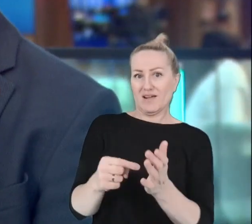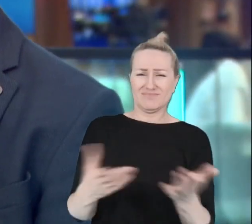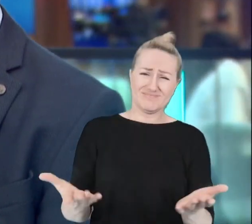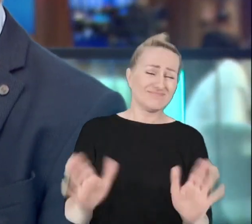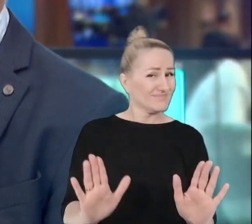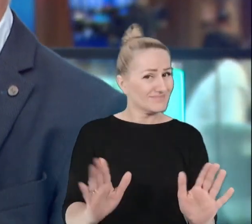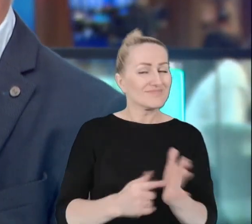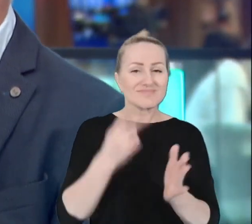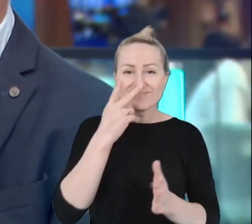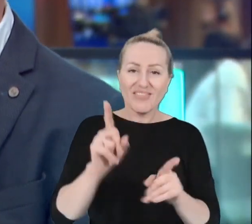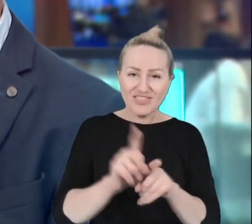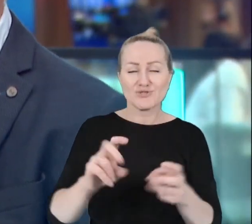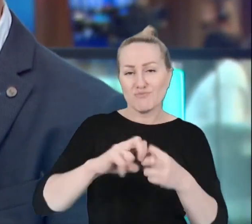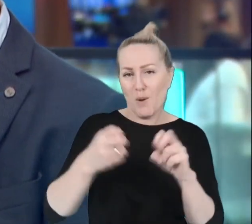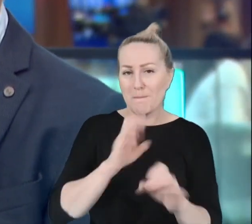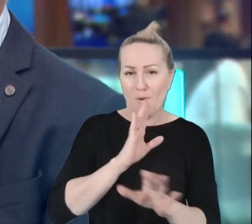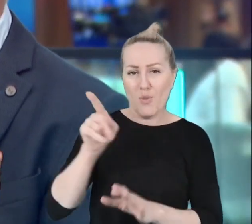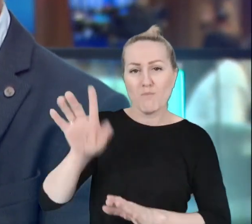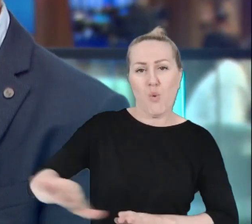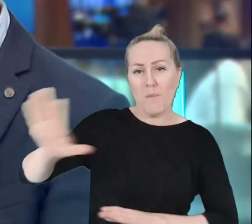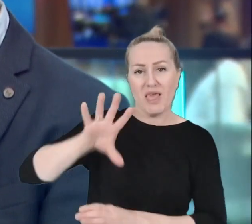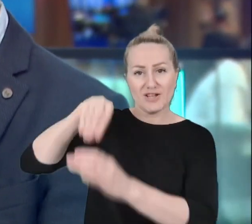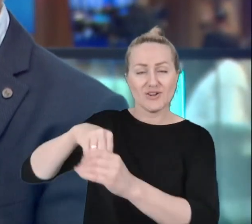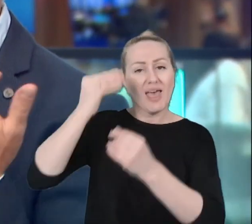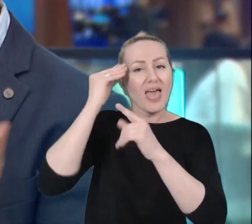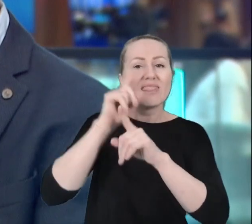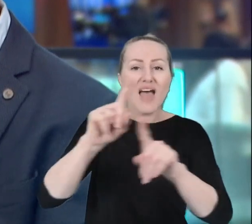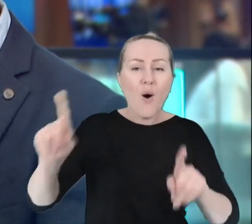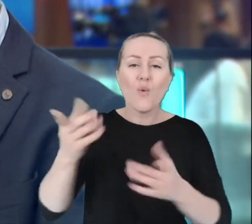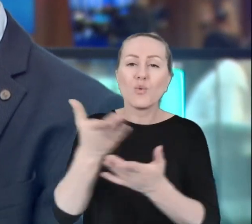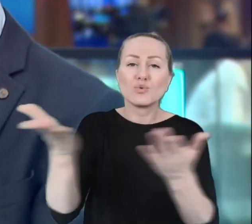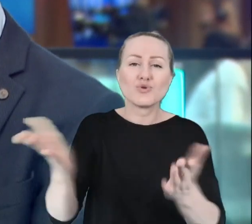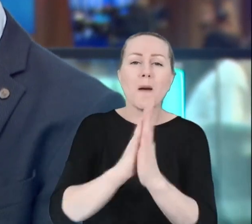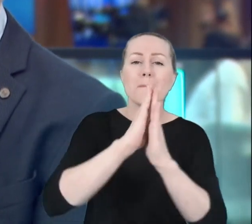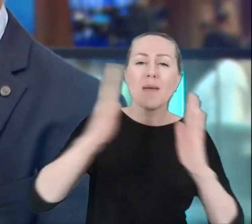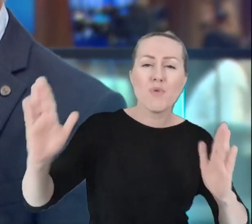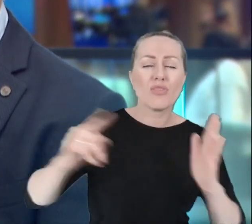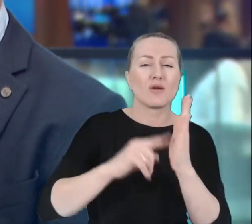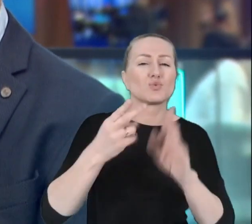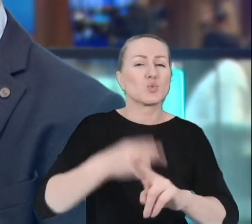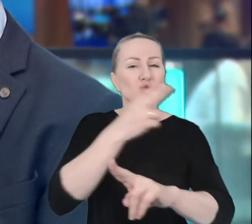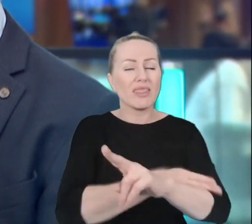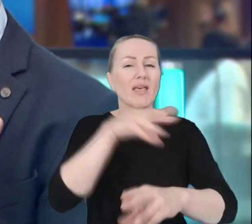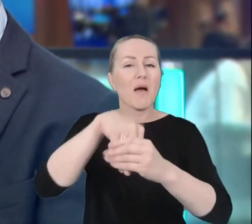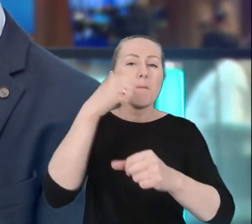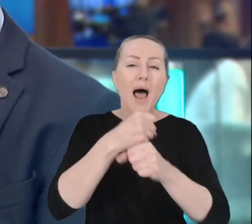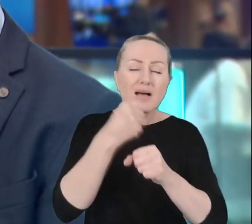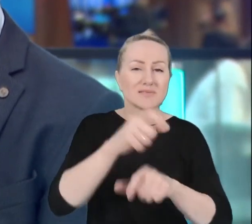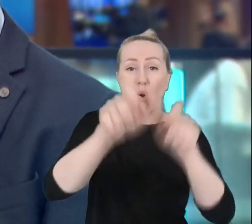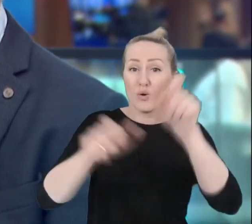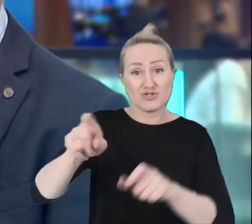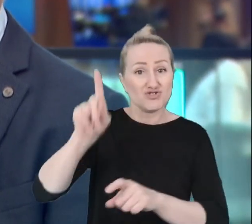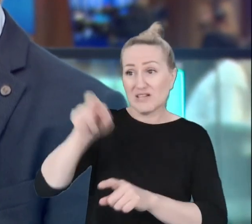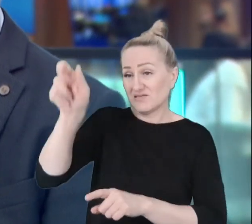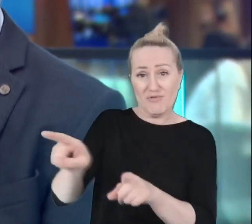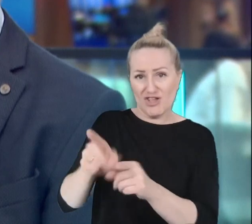sektorem publicznym w Polsce, że nauczycielki, nauczyciele, bibliotekarki, bibliotekarze, urzędniczki, urzędnicy są często niedoceniani. To, co robią,